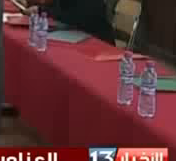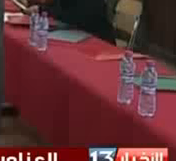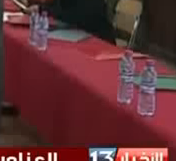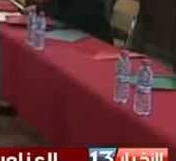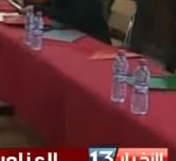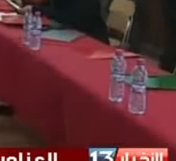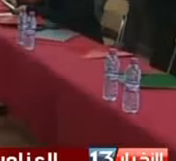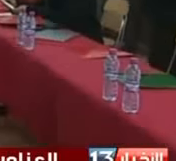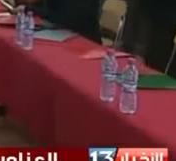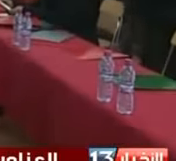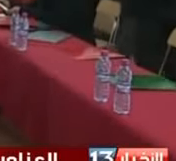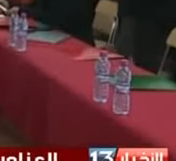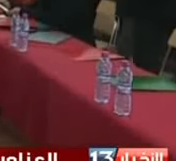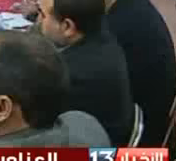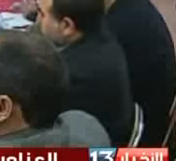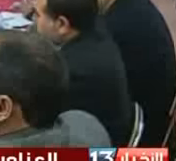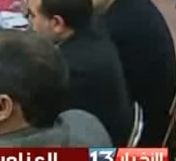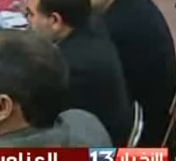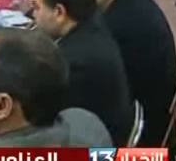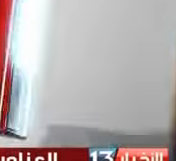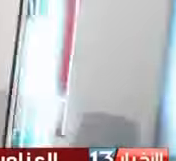الإشراف.